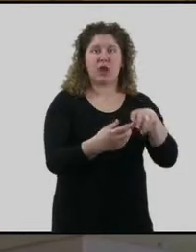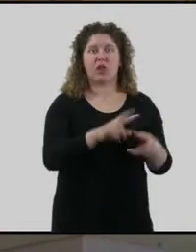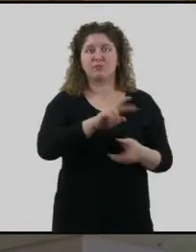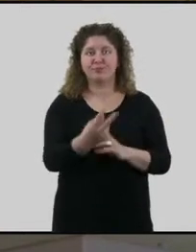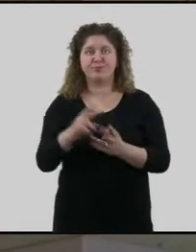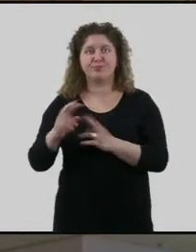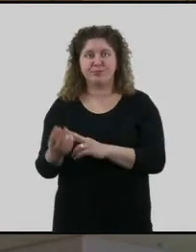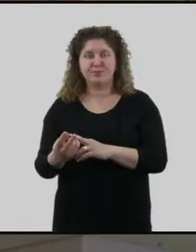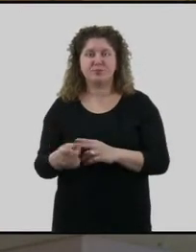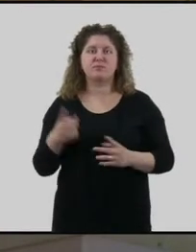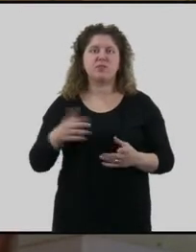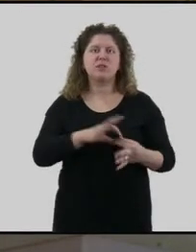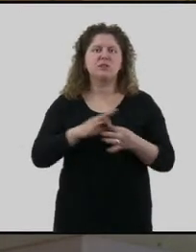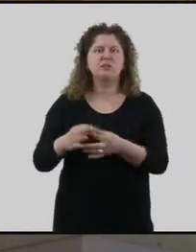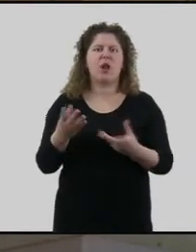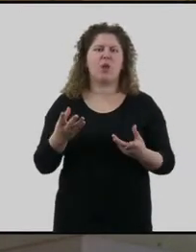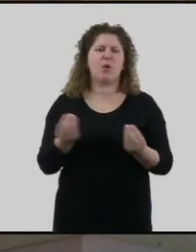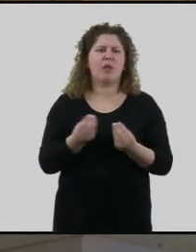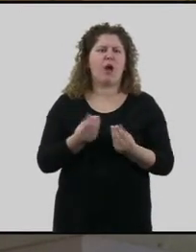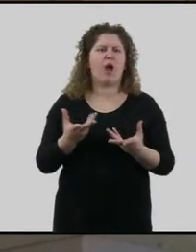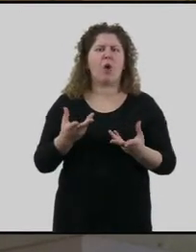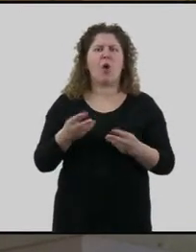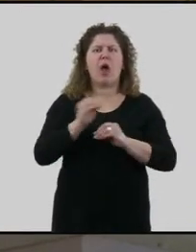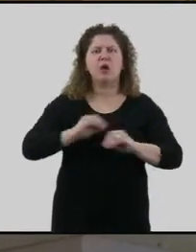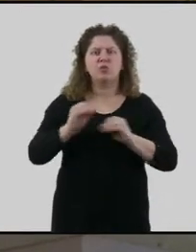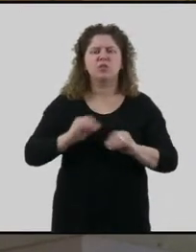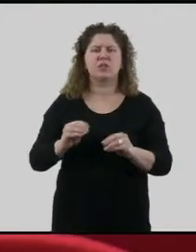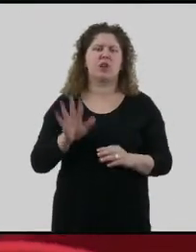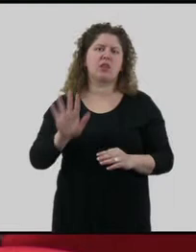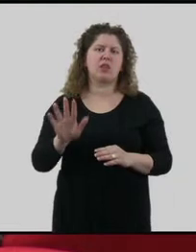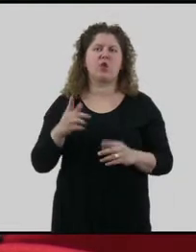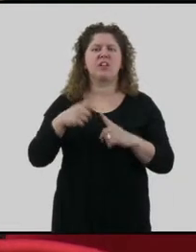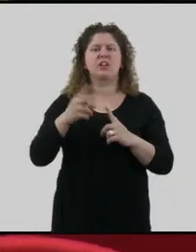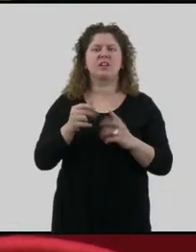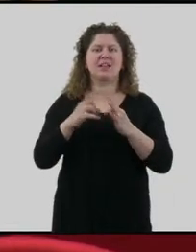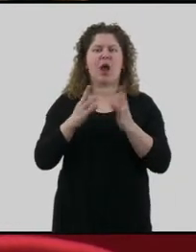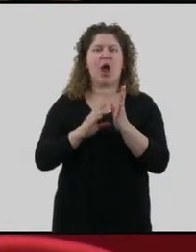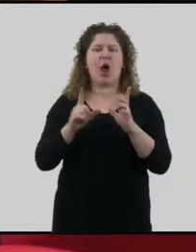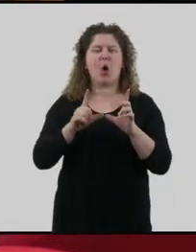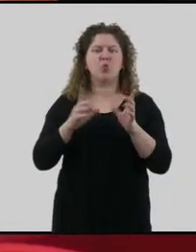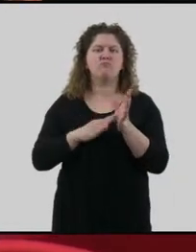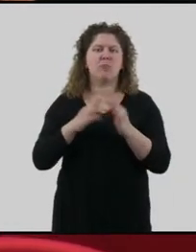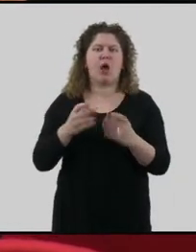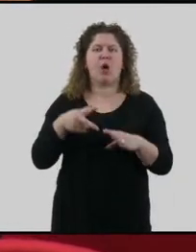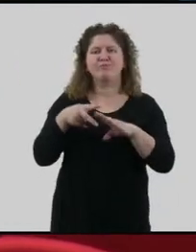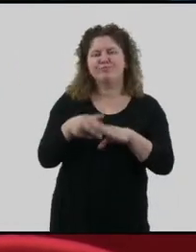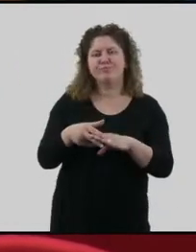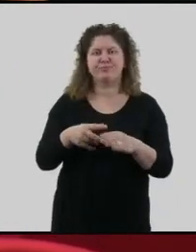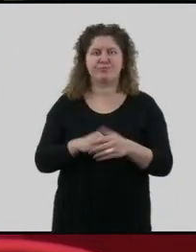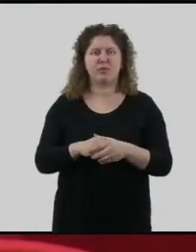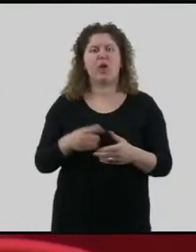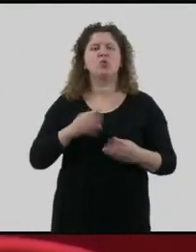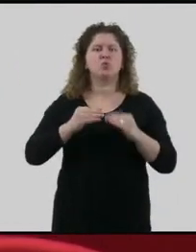takve situacije proizvode kod djeteta, stalno evociranje tih njegovih trauma i iznova proživljavaju osjećaj odbačenosti. Udruga Nova